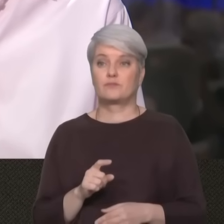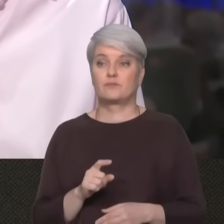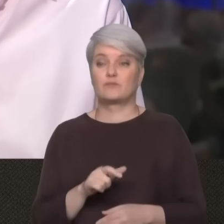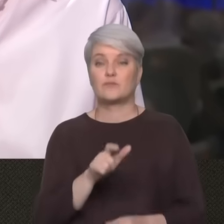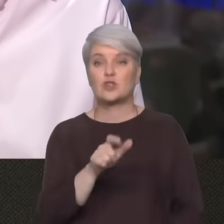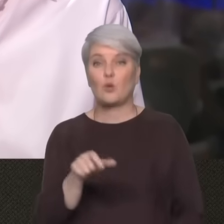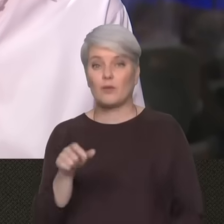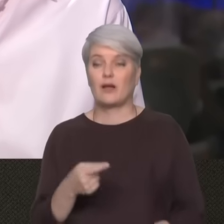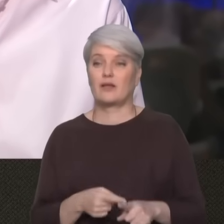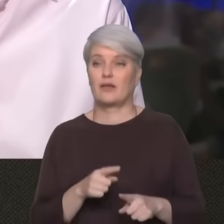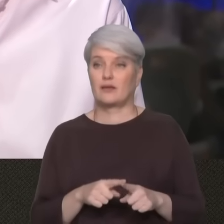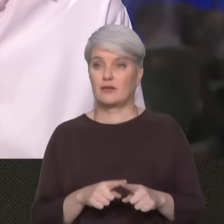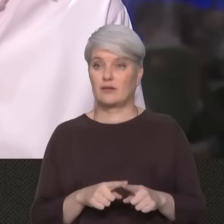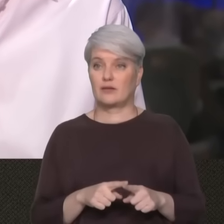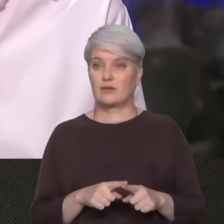громадяни,